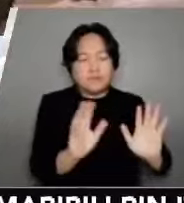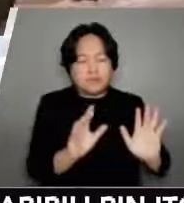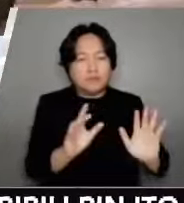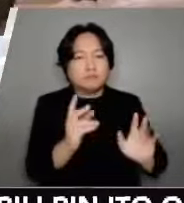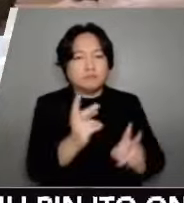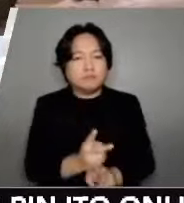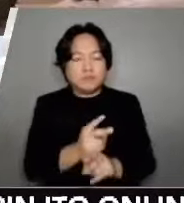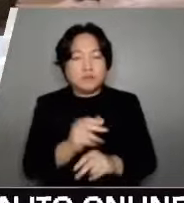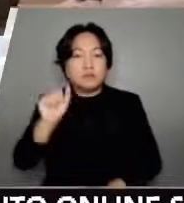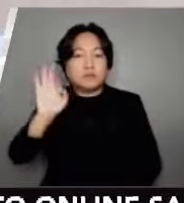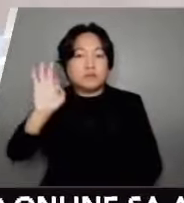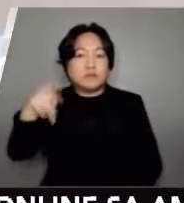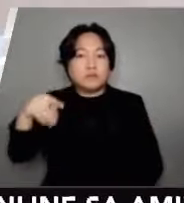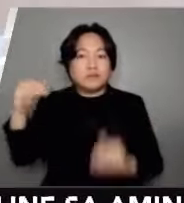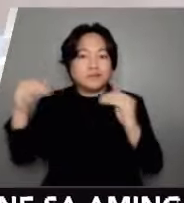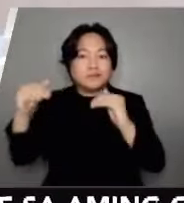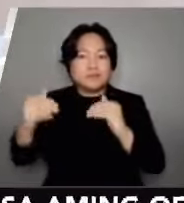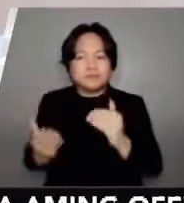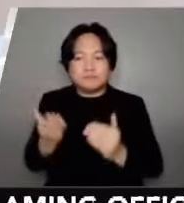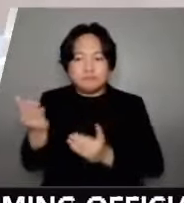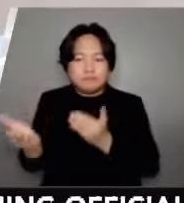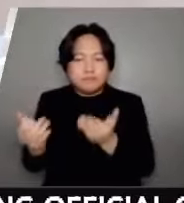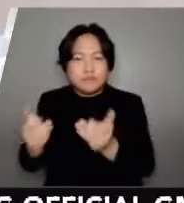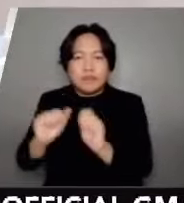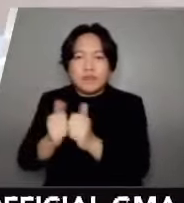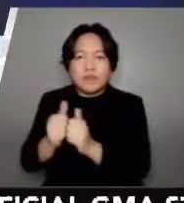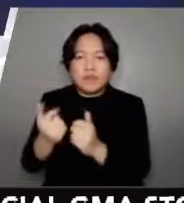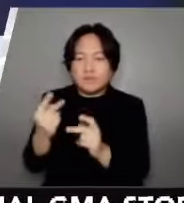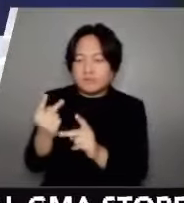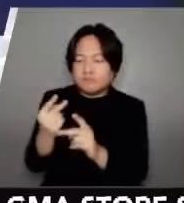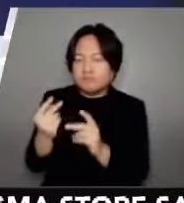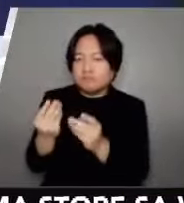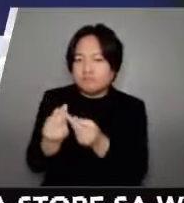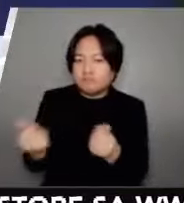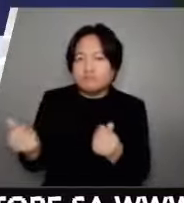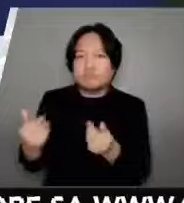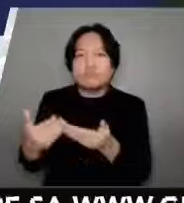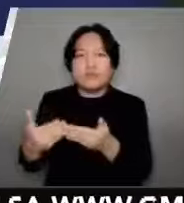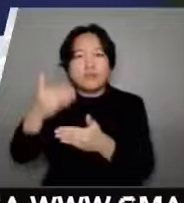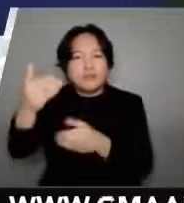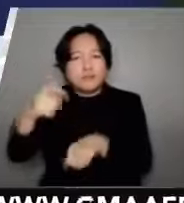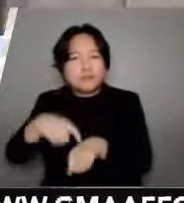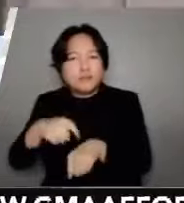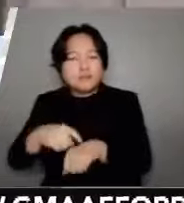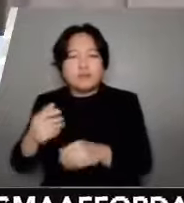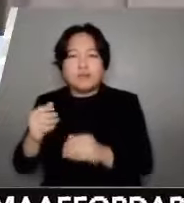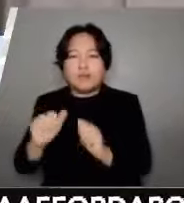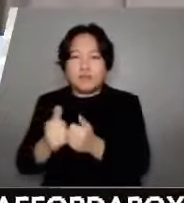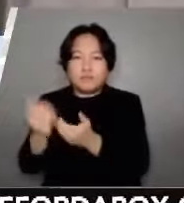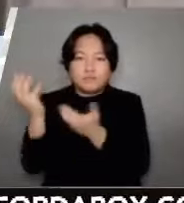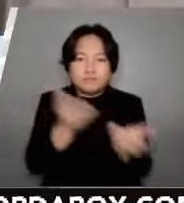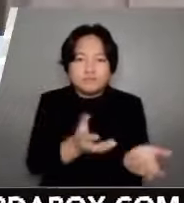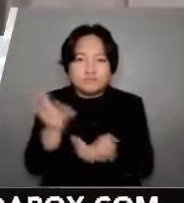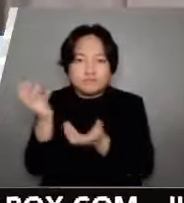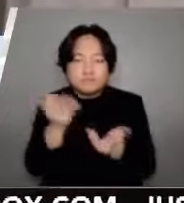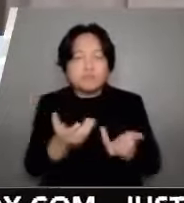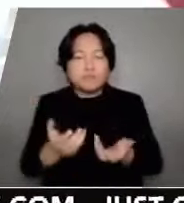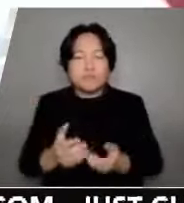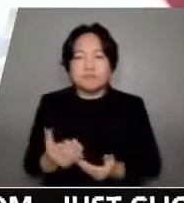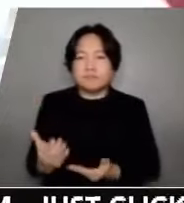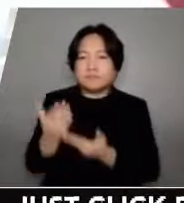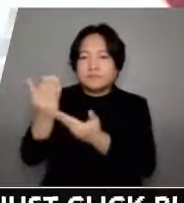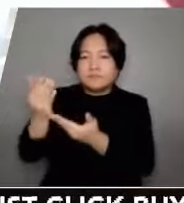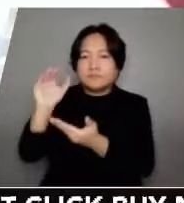ibang estratehiya para sa sunod na resupply mission at iba pang operasyon sa West Philippine Sea kay Pangulong Bongbong Marcos.